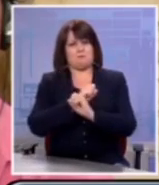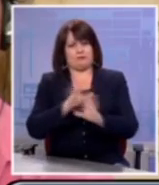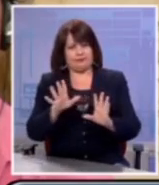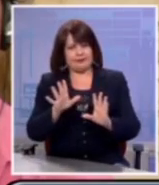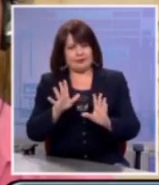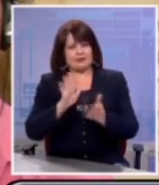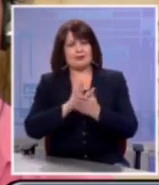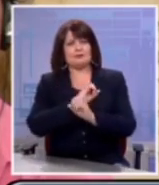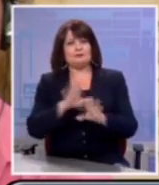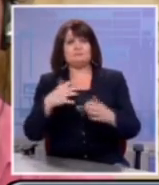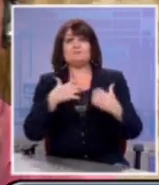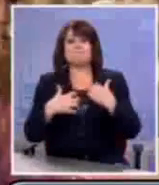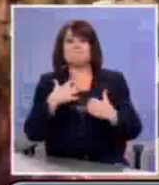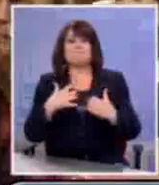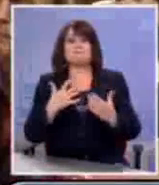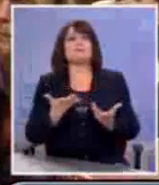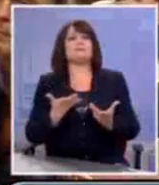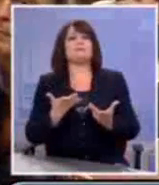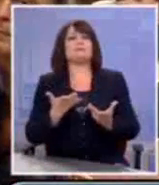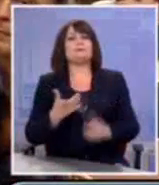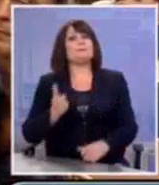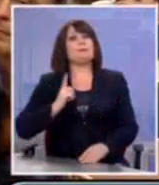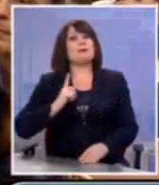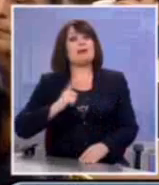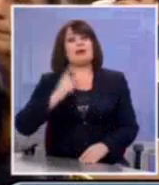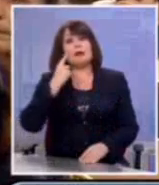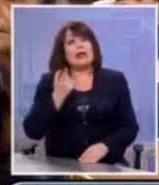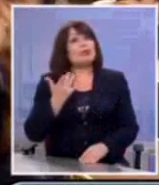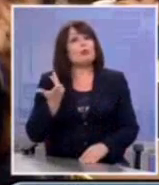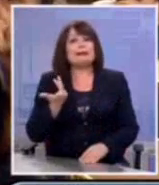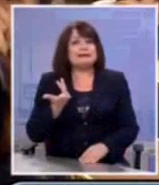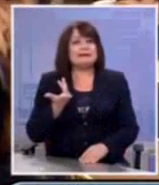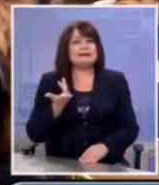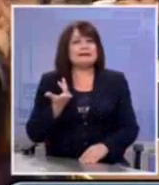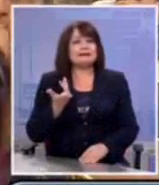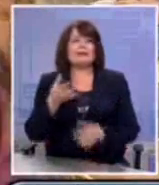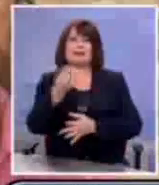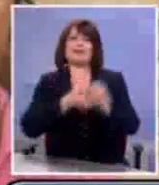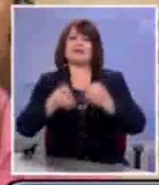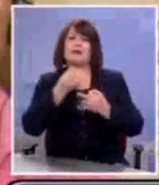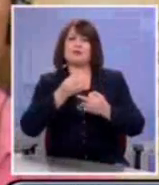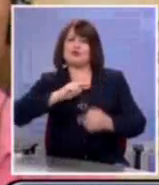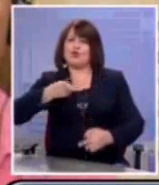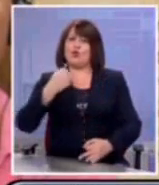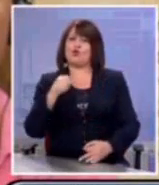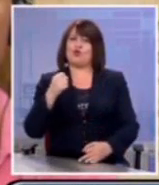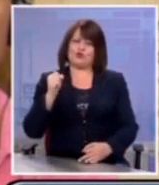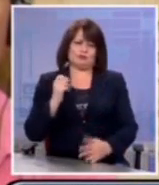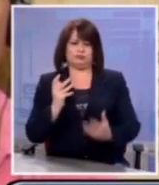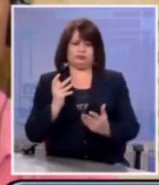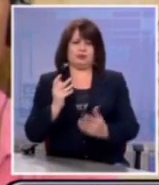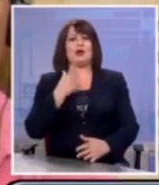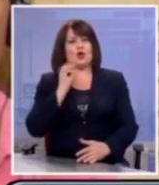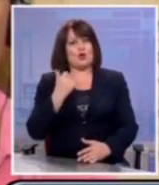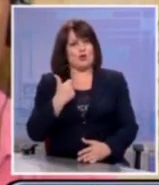με ανυπομονησία αναμένουμε αυτούς που θα εκφράσουν τις αντιθέσεις τους, διότι